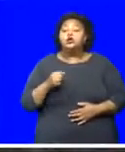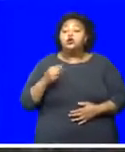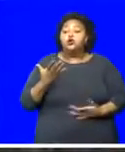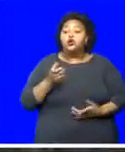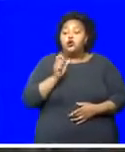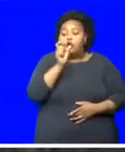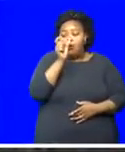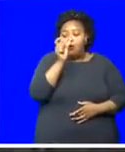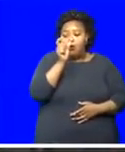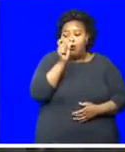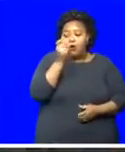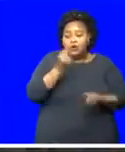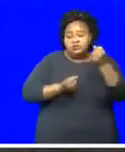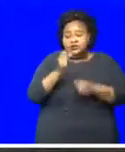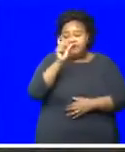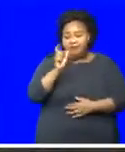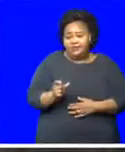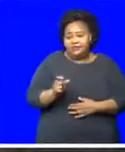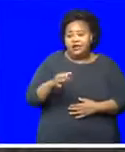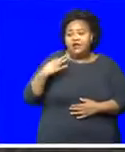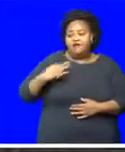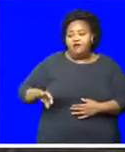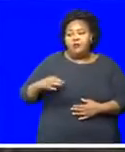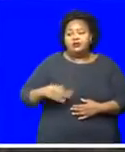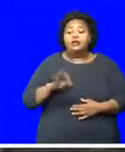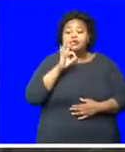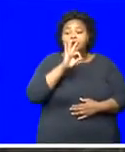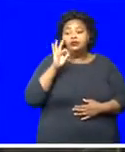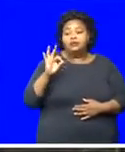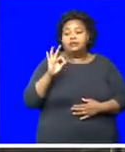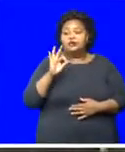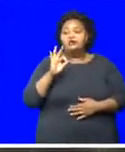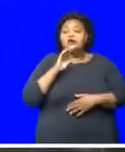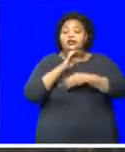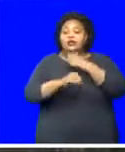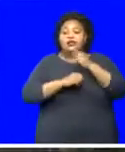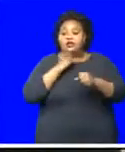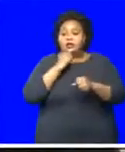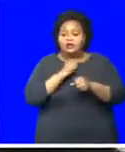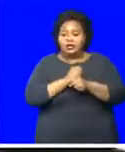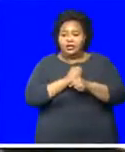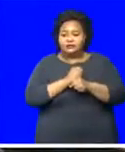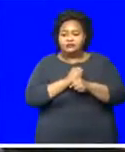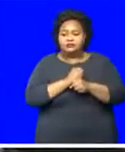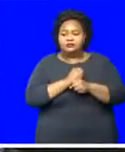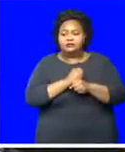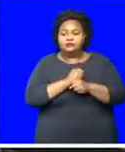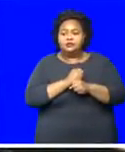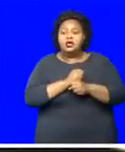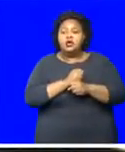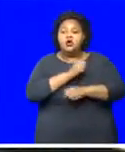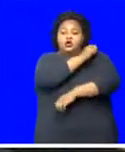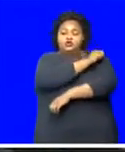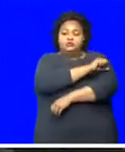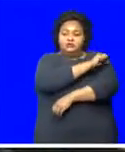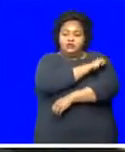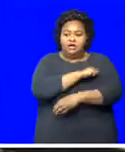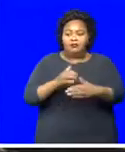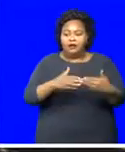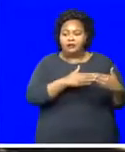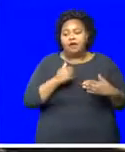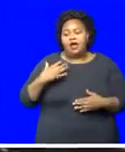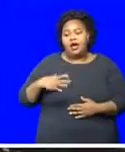engama-33 kanzike uselashwa khona-ke esibhedlela embabane kanzike munye-ke umgibeli usishiyile emhlabeni kwathi umntwana neminyaka